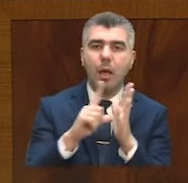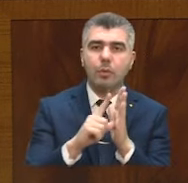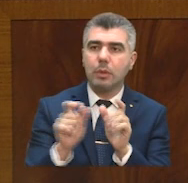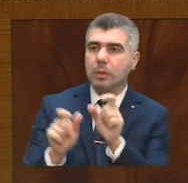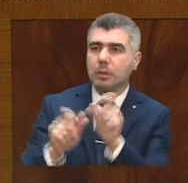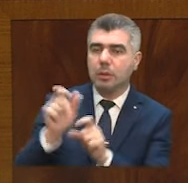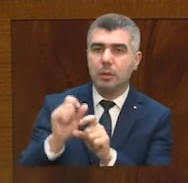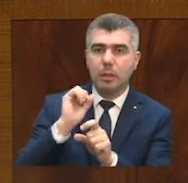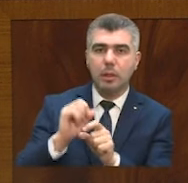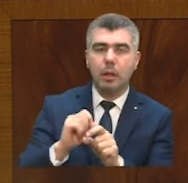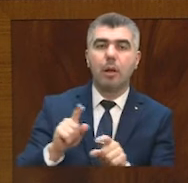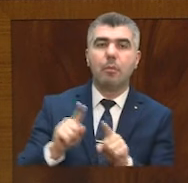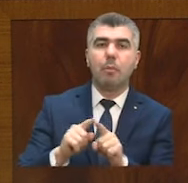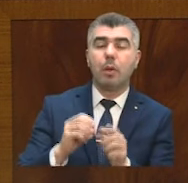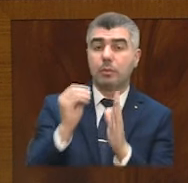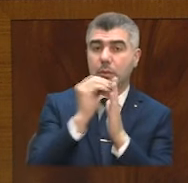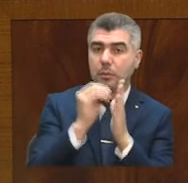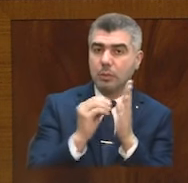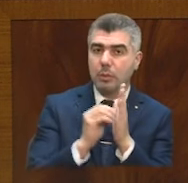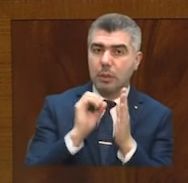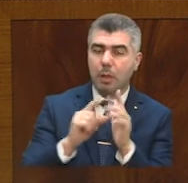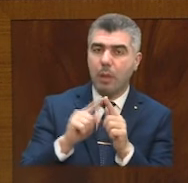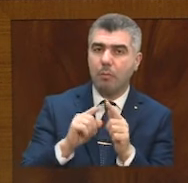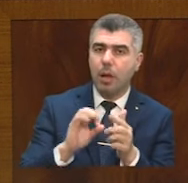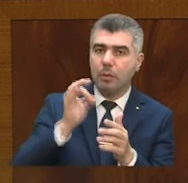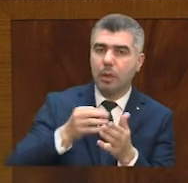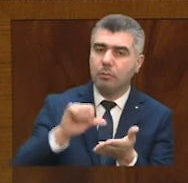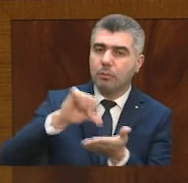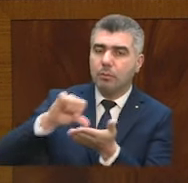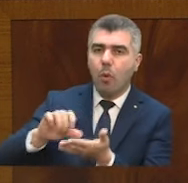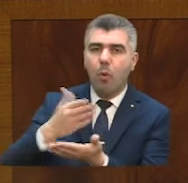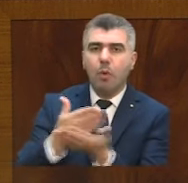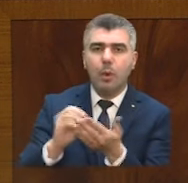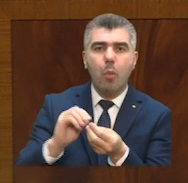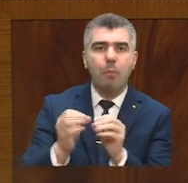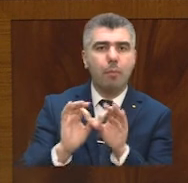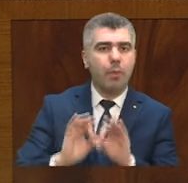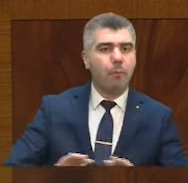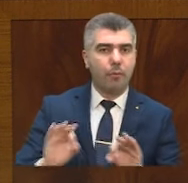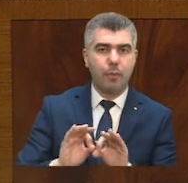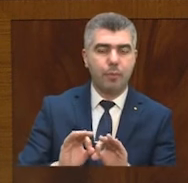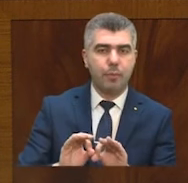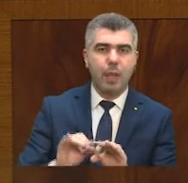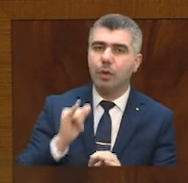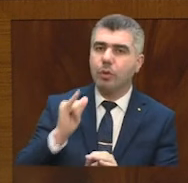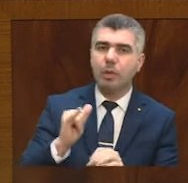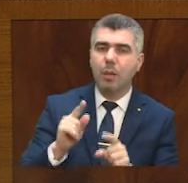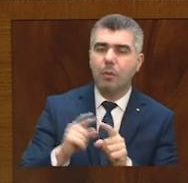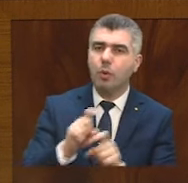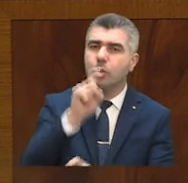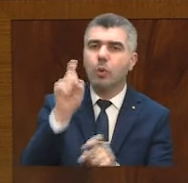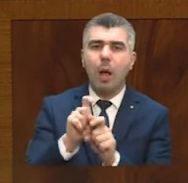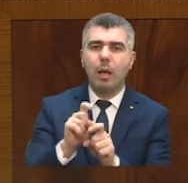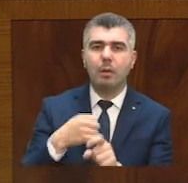الاكاديميات ودير واحد مناصب ماليه ومركزه وحلوا هذا الاشكال هذا للاسف دائما في سؤال المقاربات